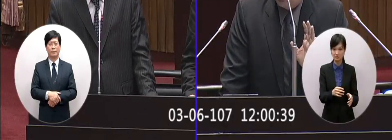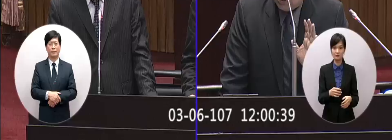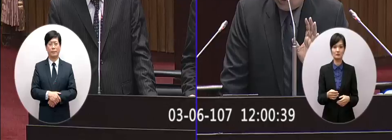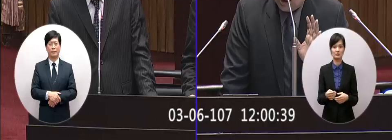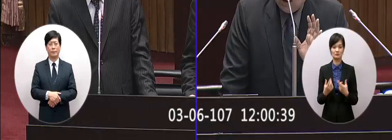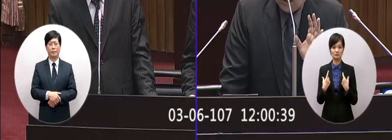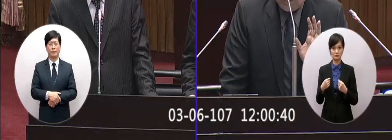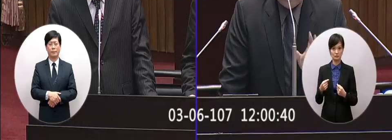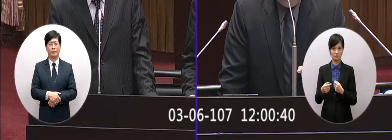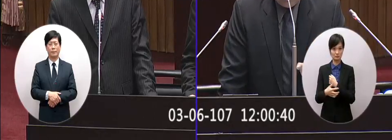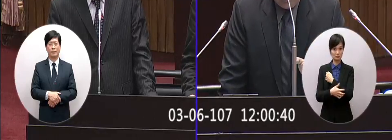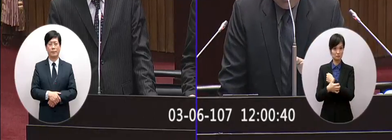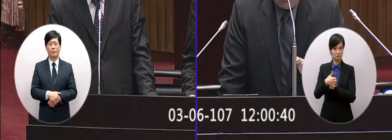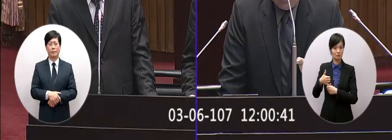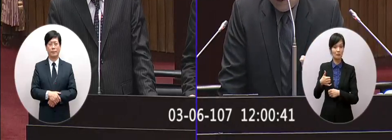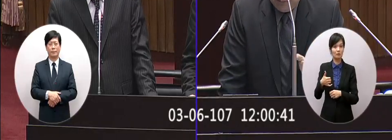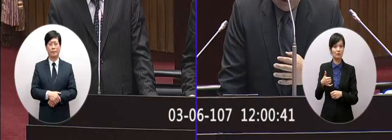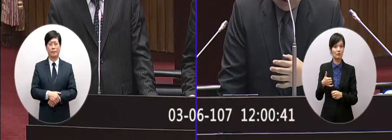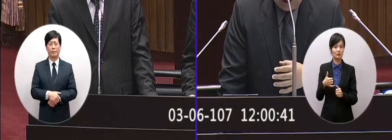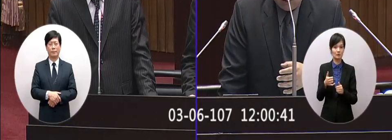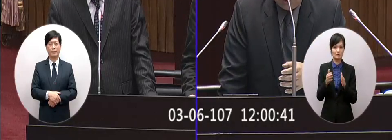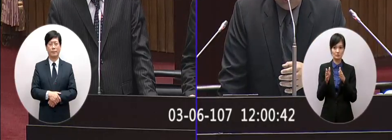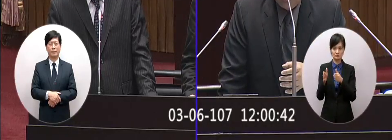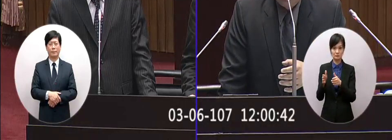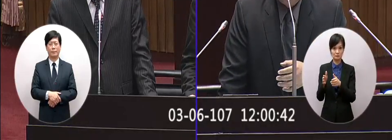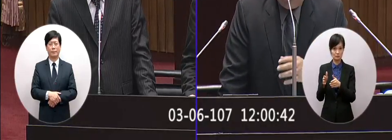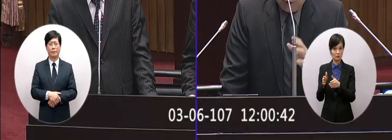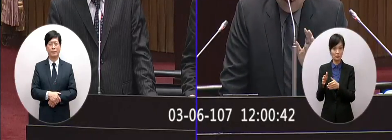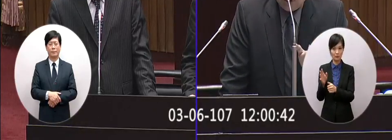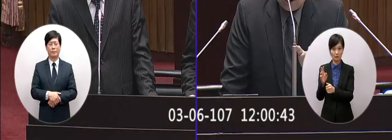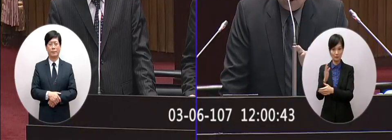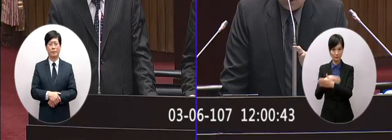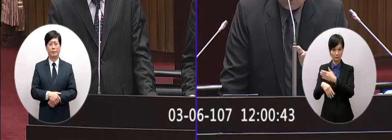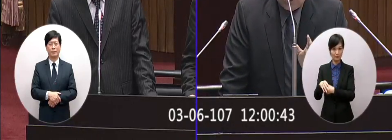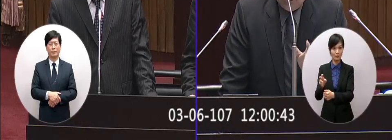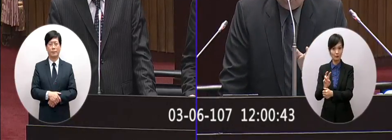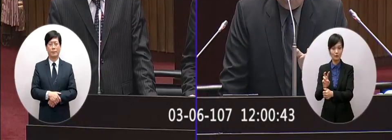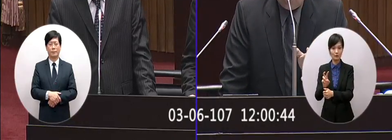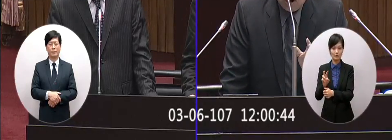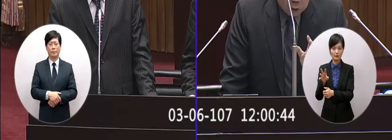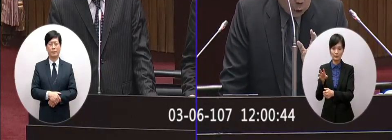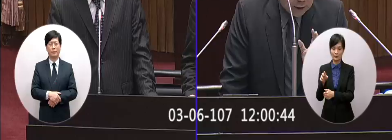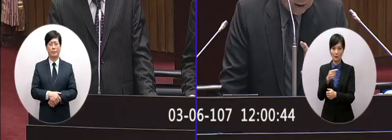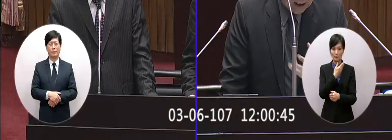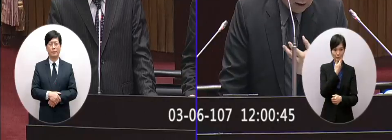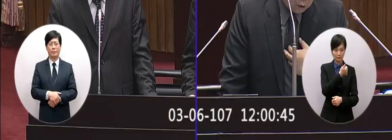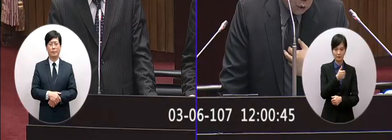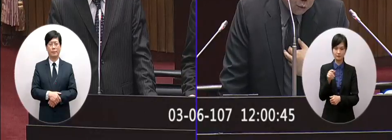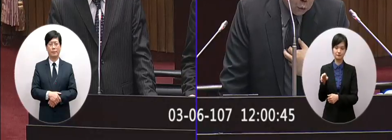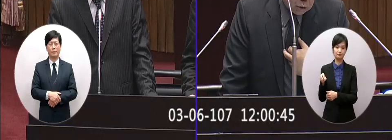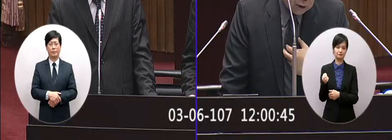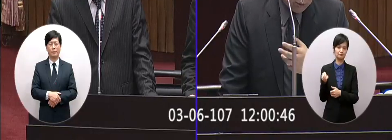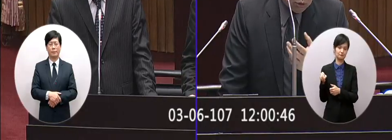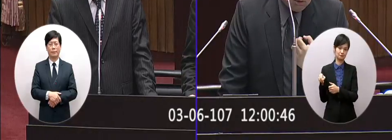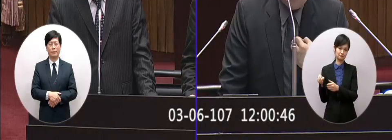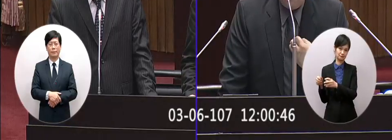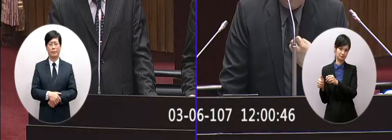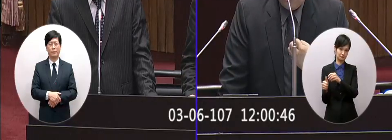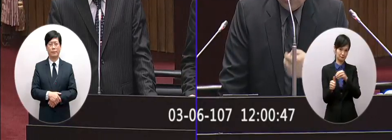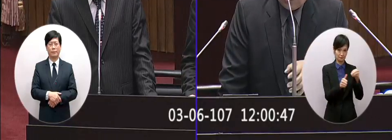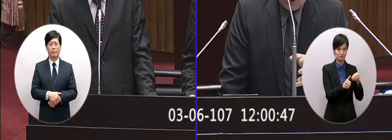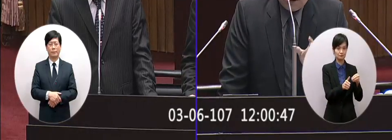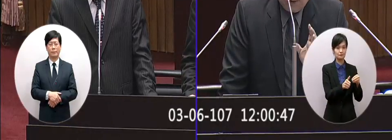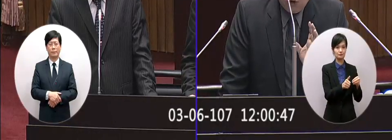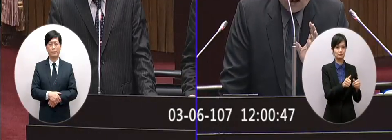做障碍者的这个部分也被吸纳过去，那原有的就是说现有就是说增加的就是说服务是不足